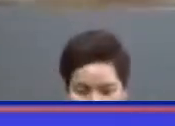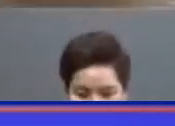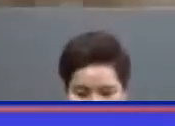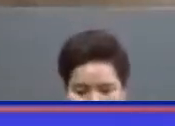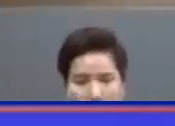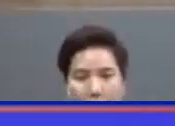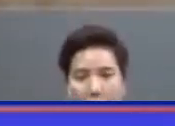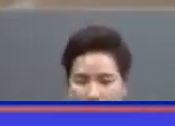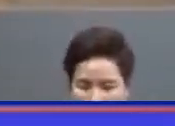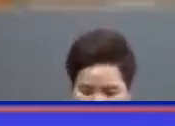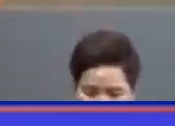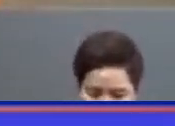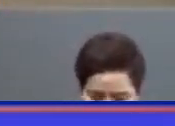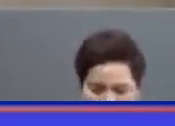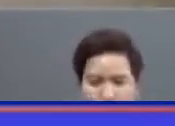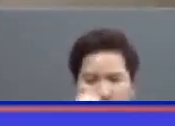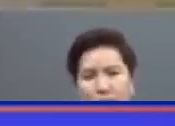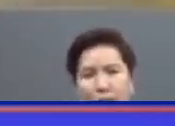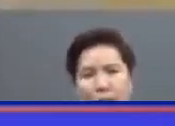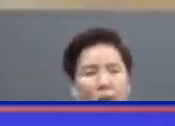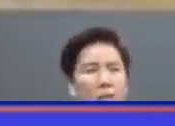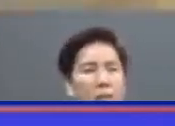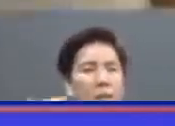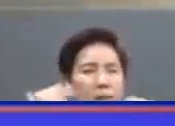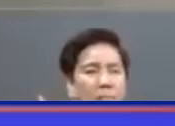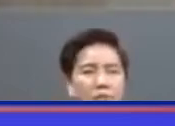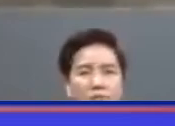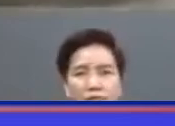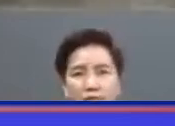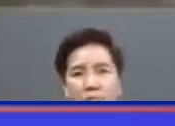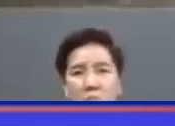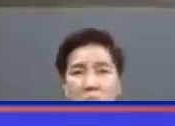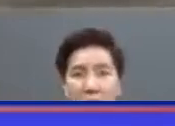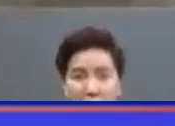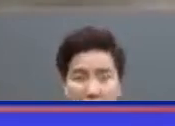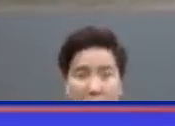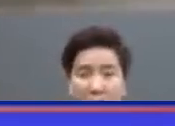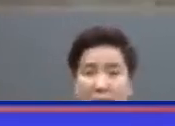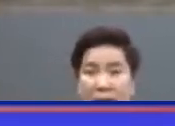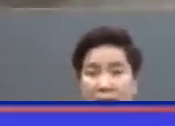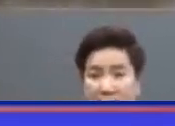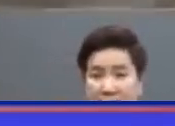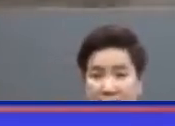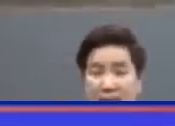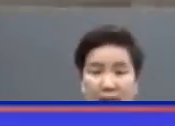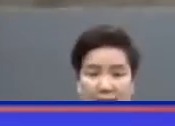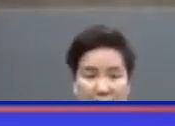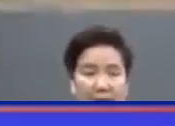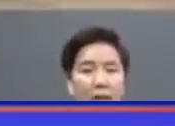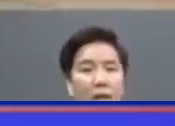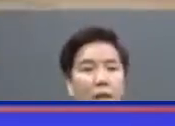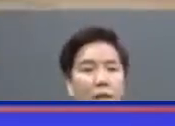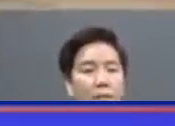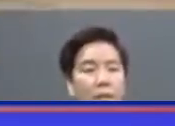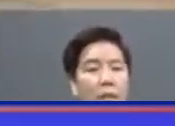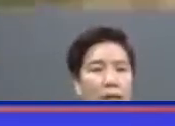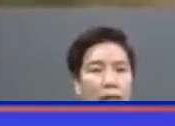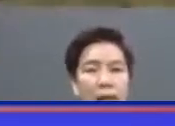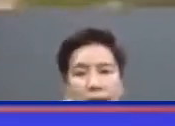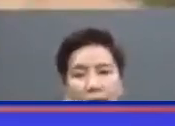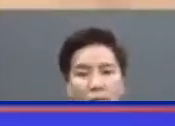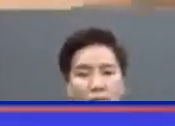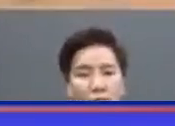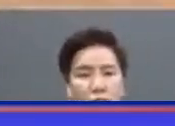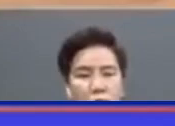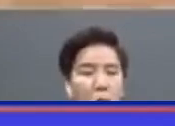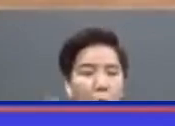การจับจ่ายใช้สอยผู้คนไปร่วมงานกันเยอะ ค่ะ นี่ที่เล่าให้ฟังก็คือหมายความว่าถ้าทุกอำเ